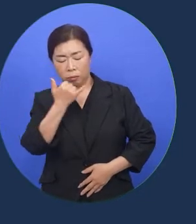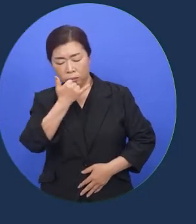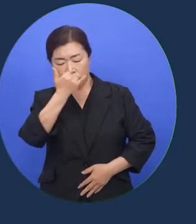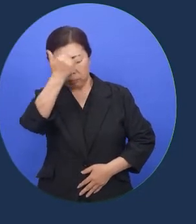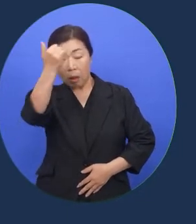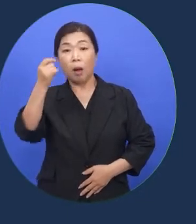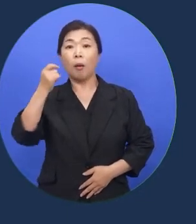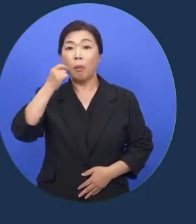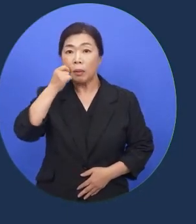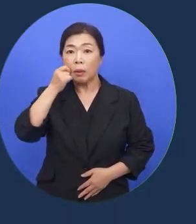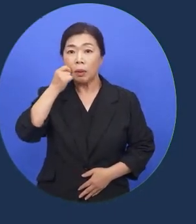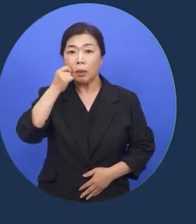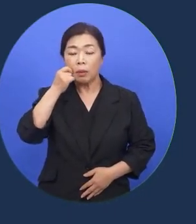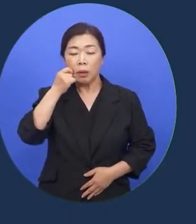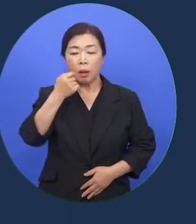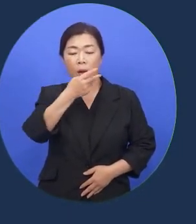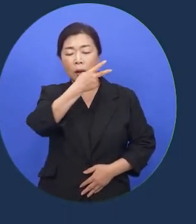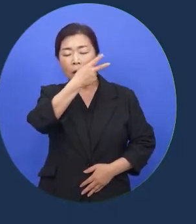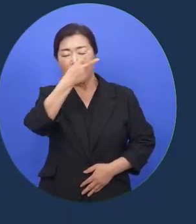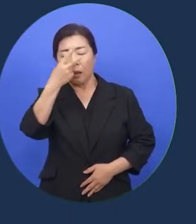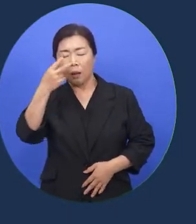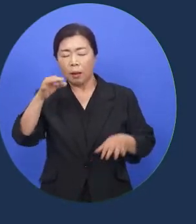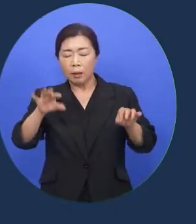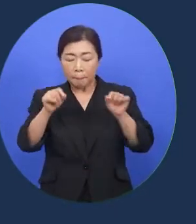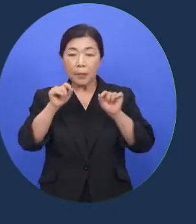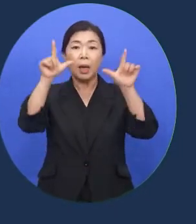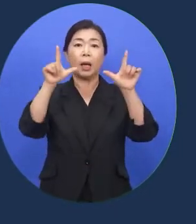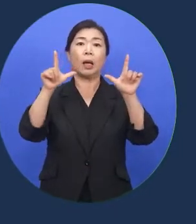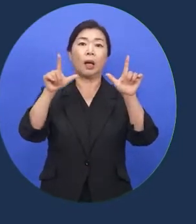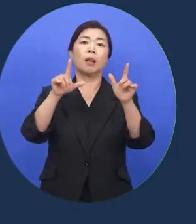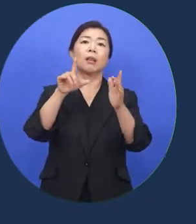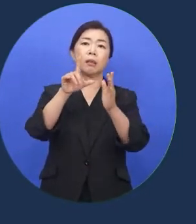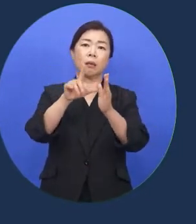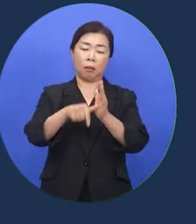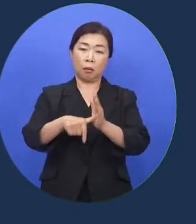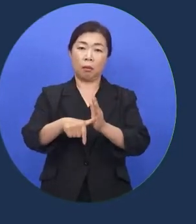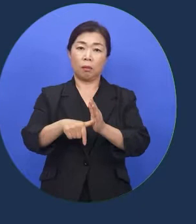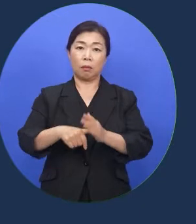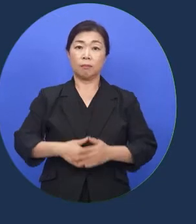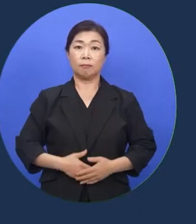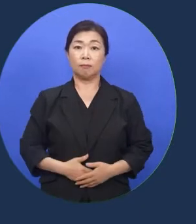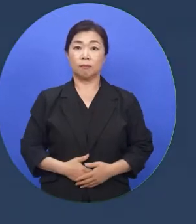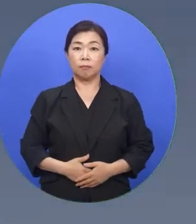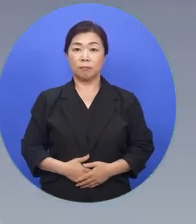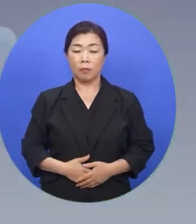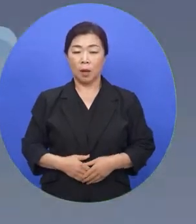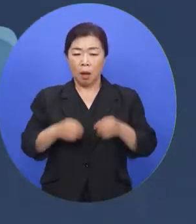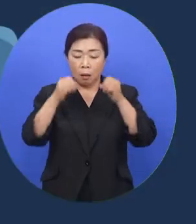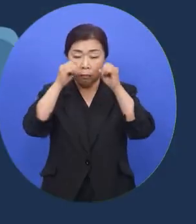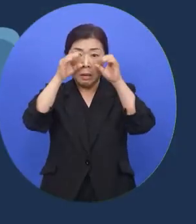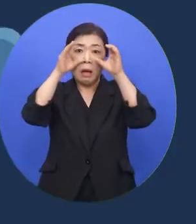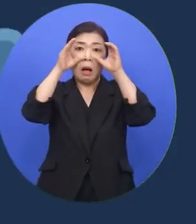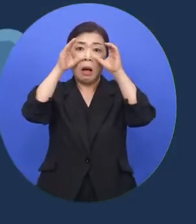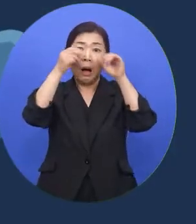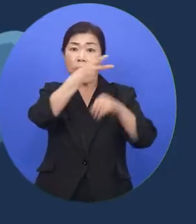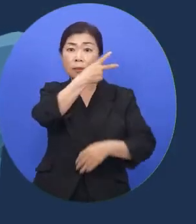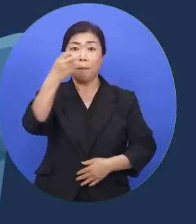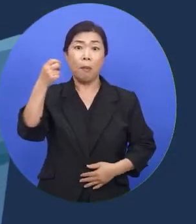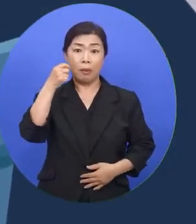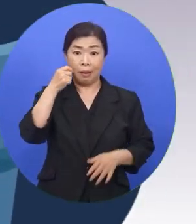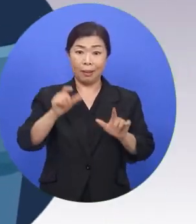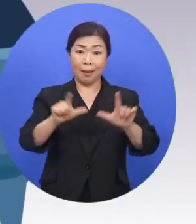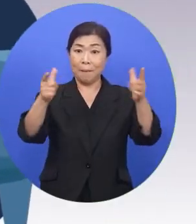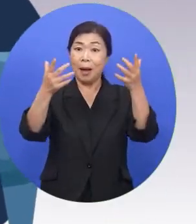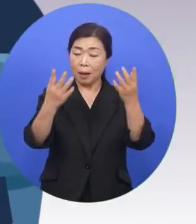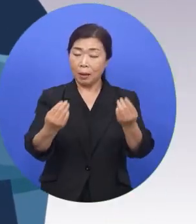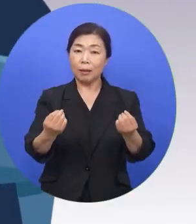깊게 잠들지 못하고 잠들어도 금방 잠에서 깨는 경우, 뜬 눈으로 밤을 새우는